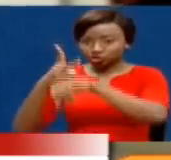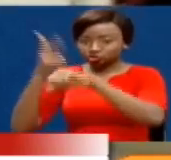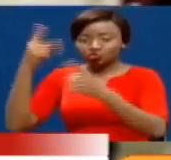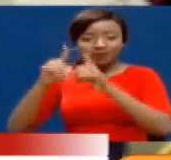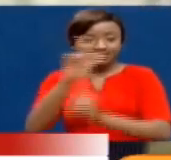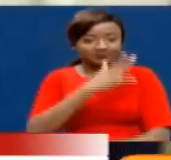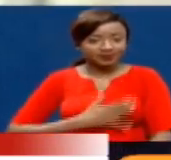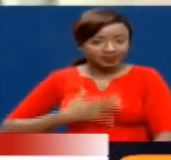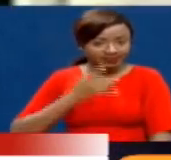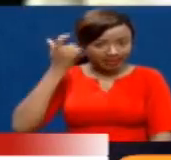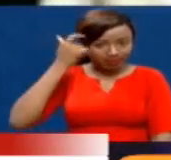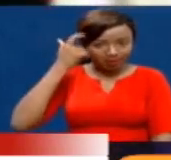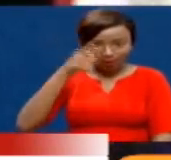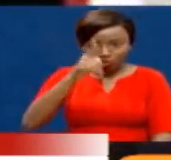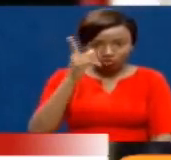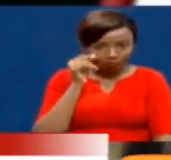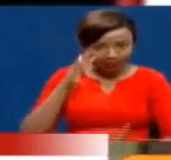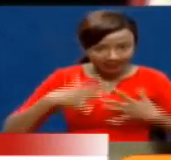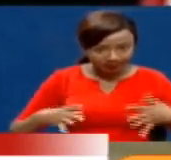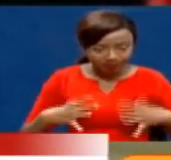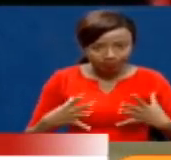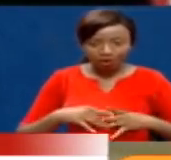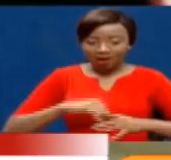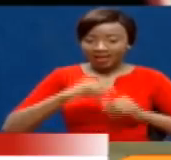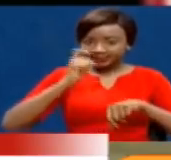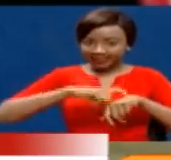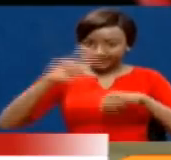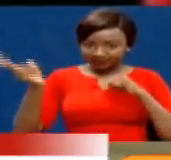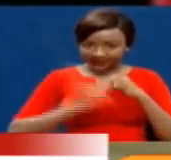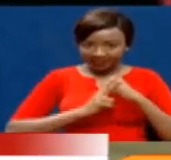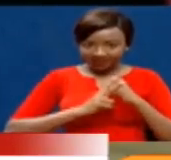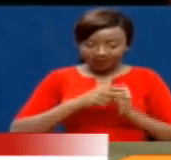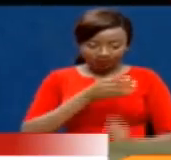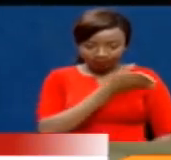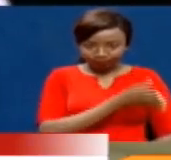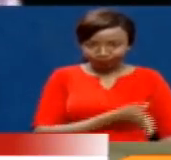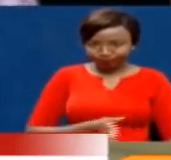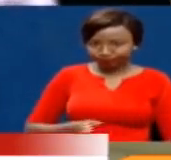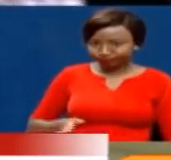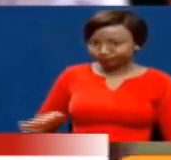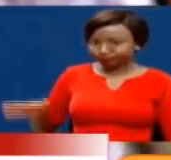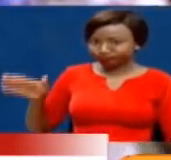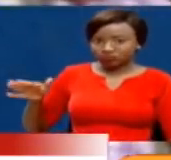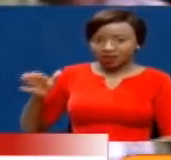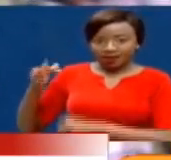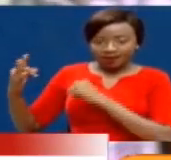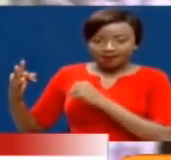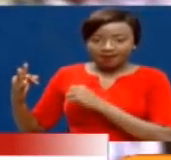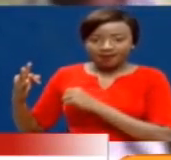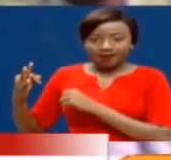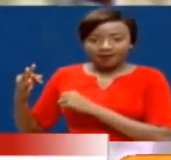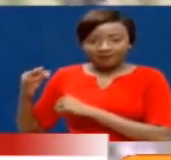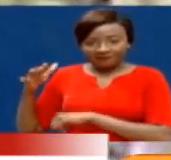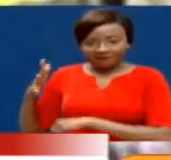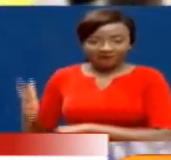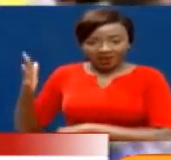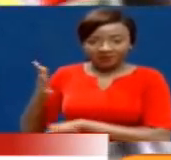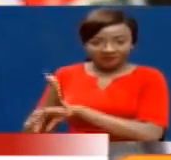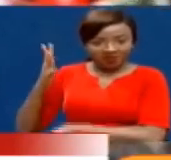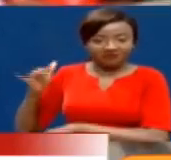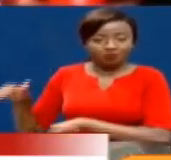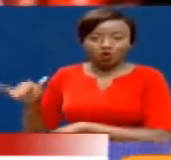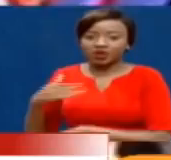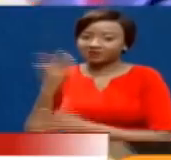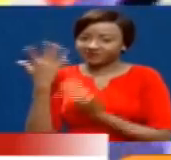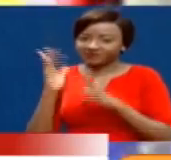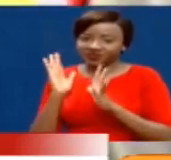yote saa 11 mpaka saa 1. Ya mwisho, matajiri